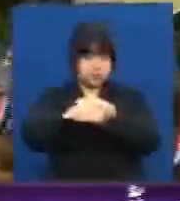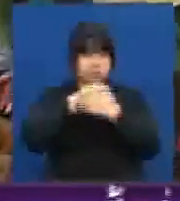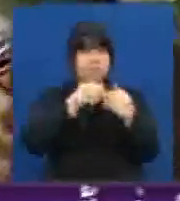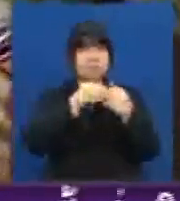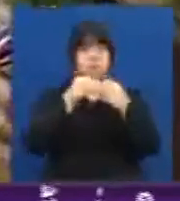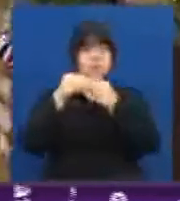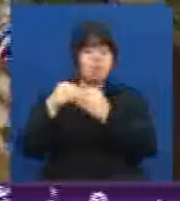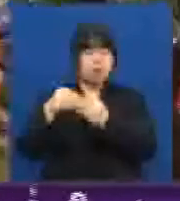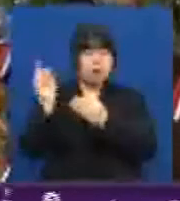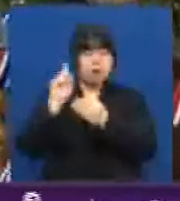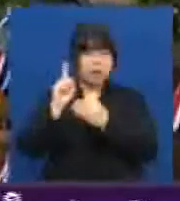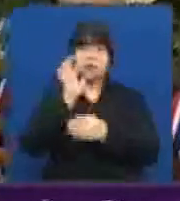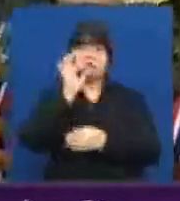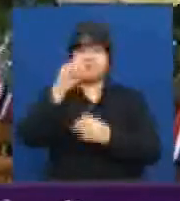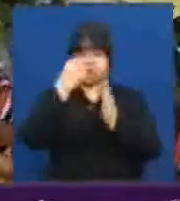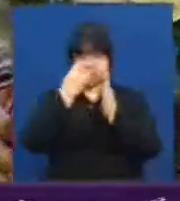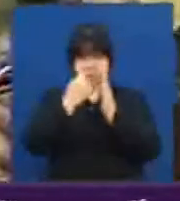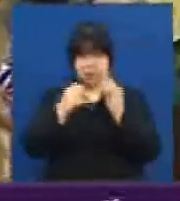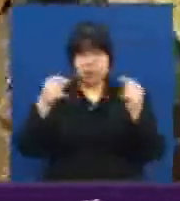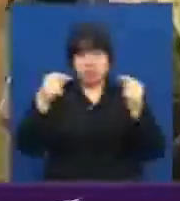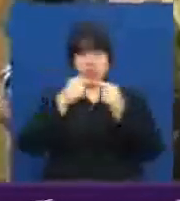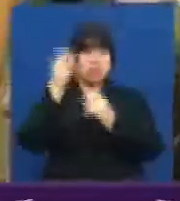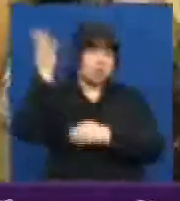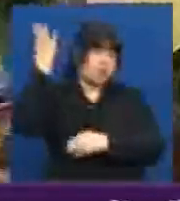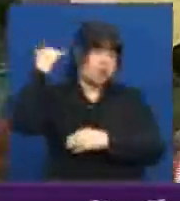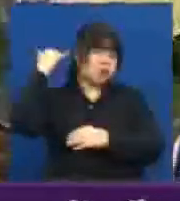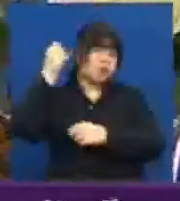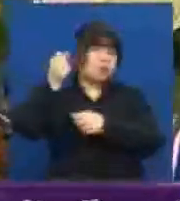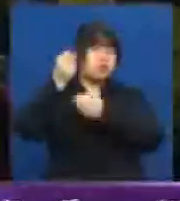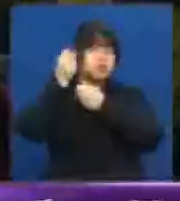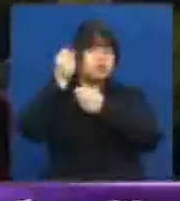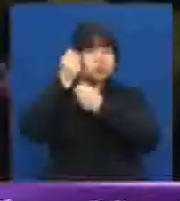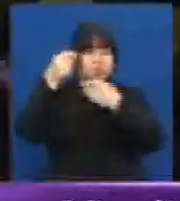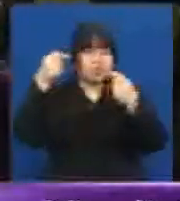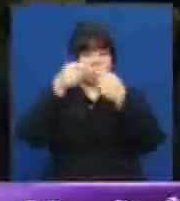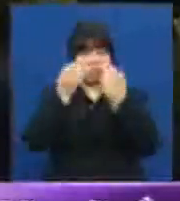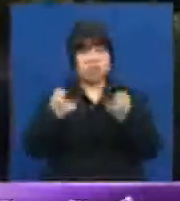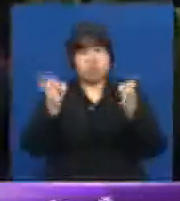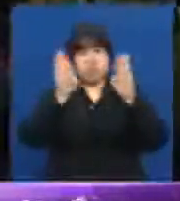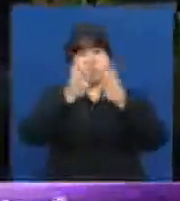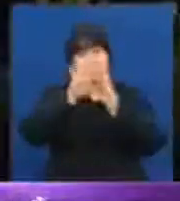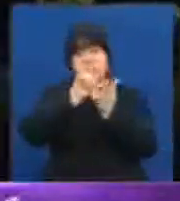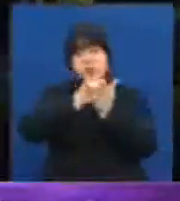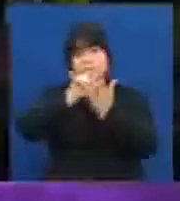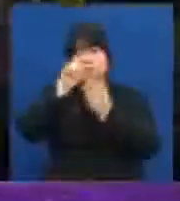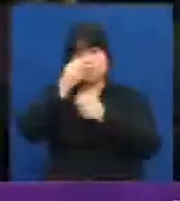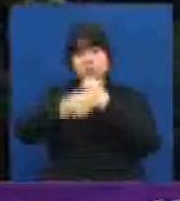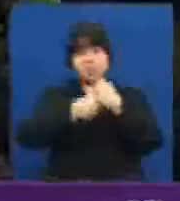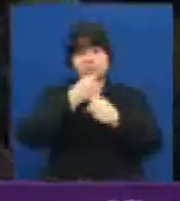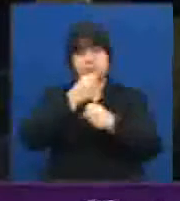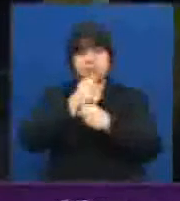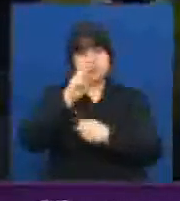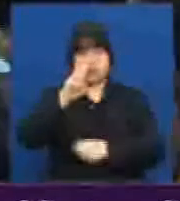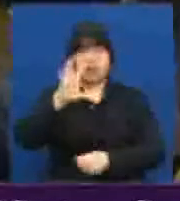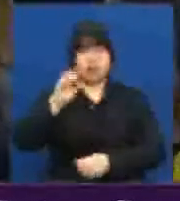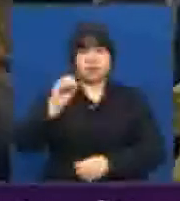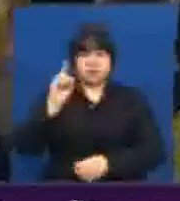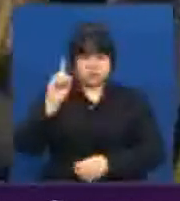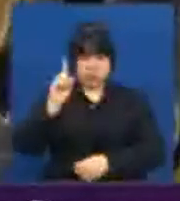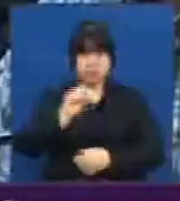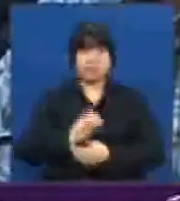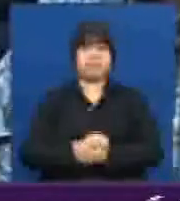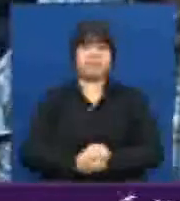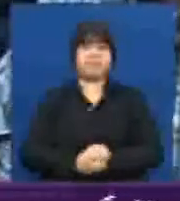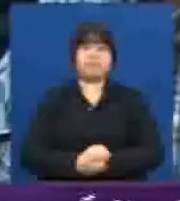นำตัวไปดำเนินคดีในข้อหาก่อการร้ายจากเหตุการณ์ร่วมชุมนุมปิดสนามบินเมื่อปี 2551